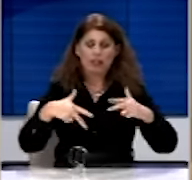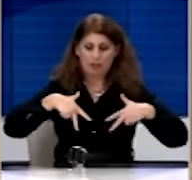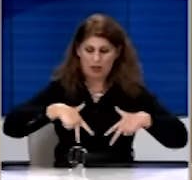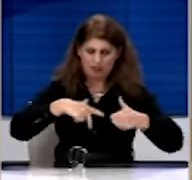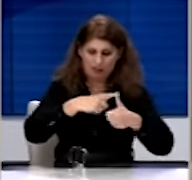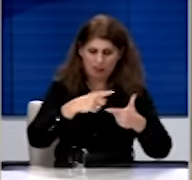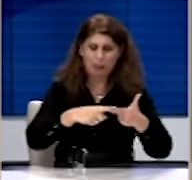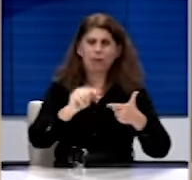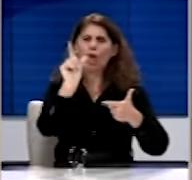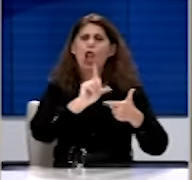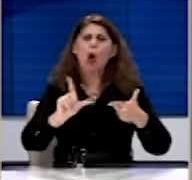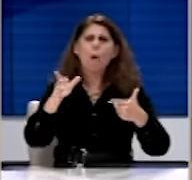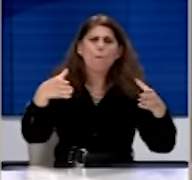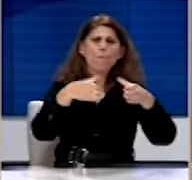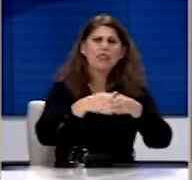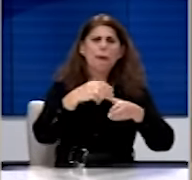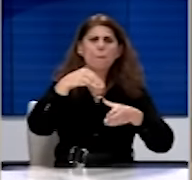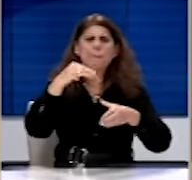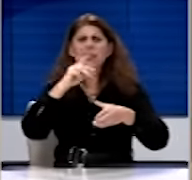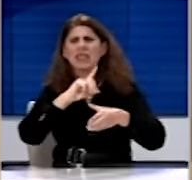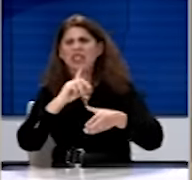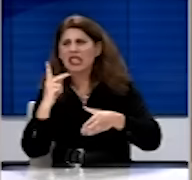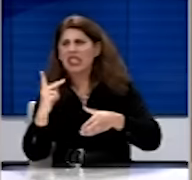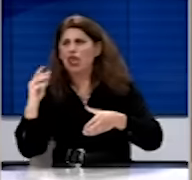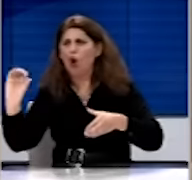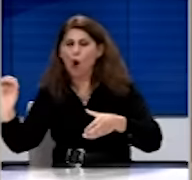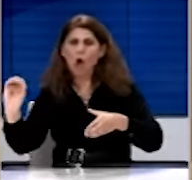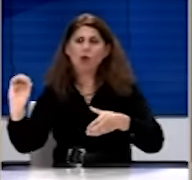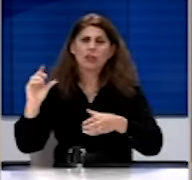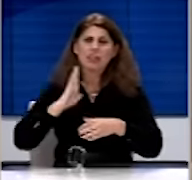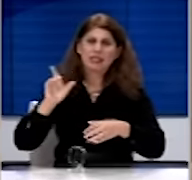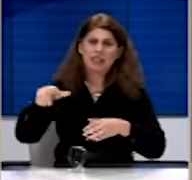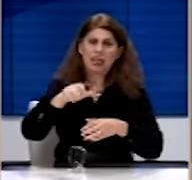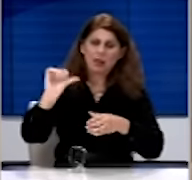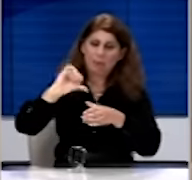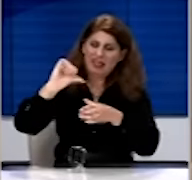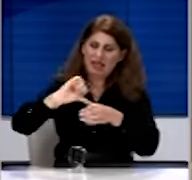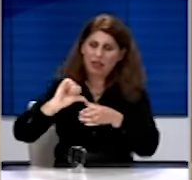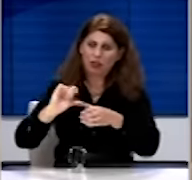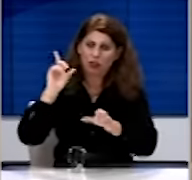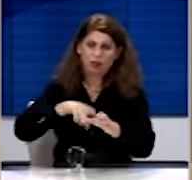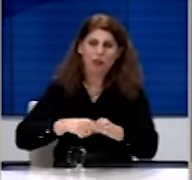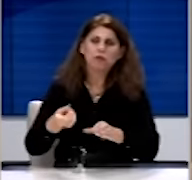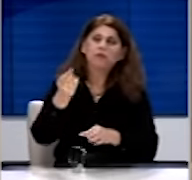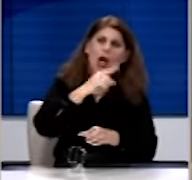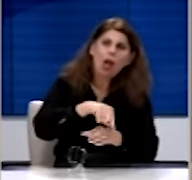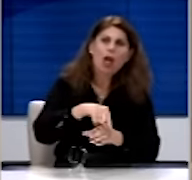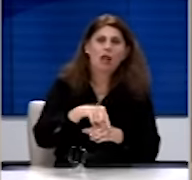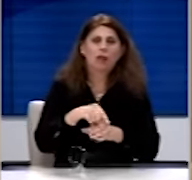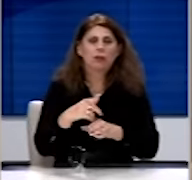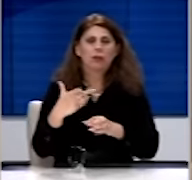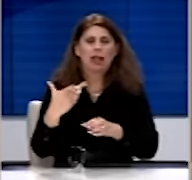Κυβερνήσεις, λομπίστες, ΜΚΟ, στελέχη πετρελαϊκών εταιριών, άλλα